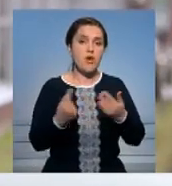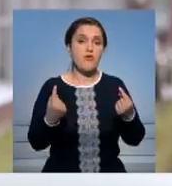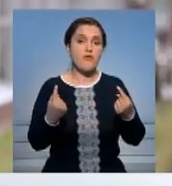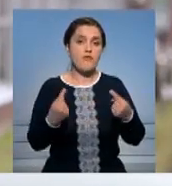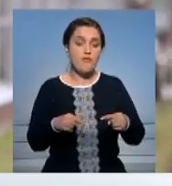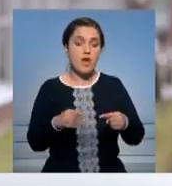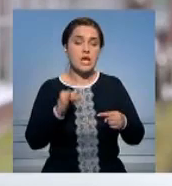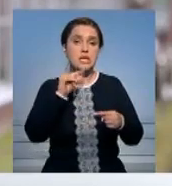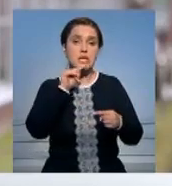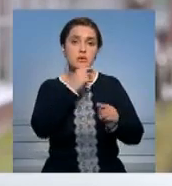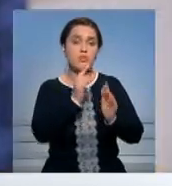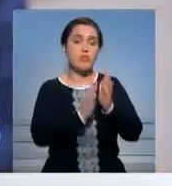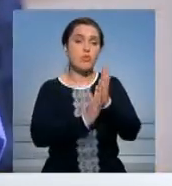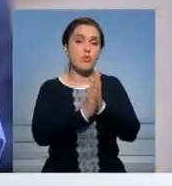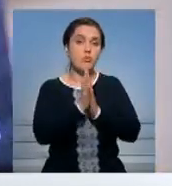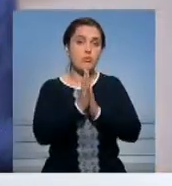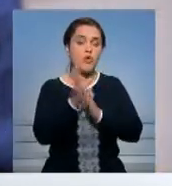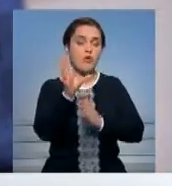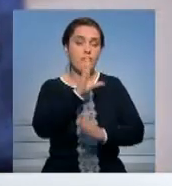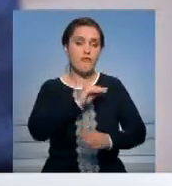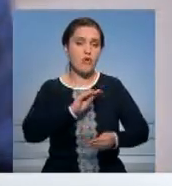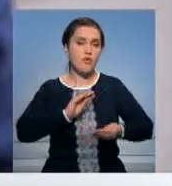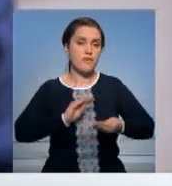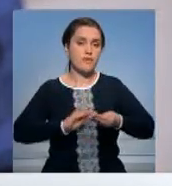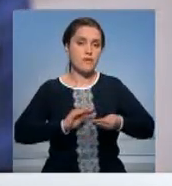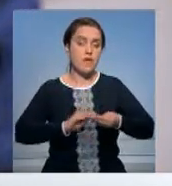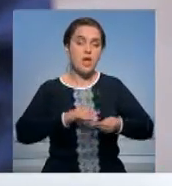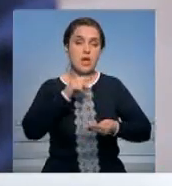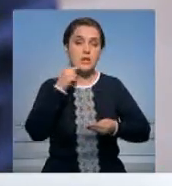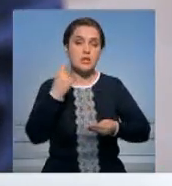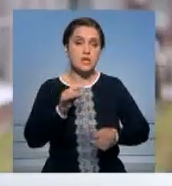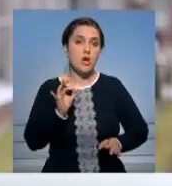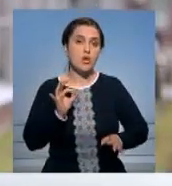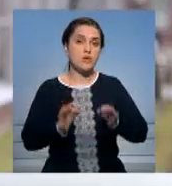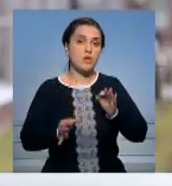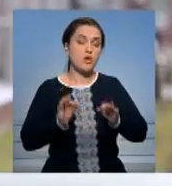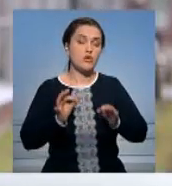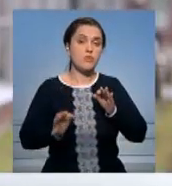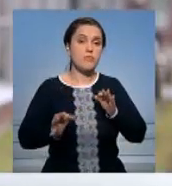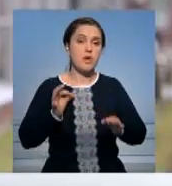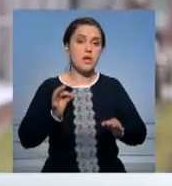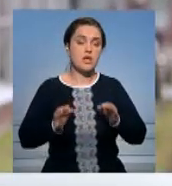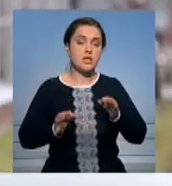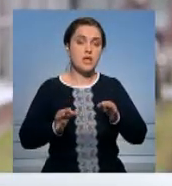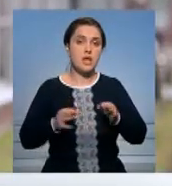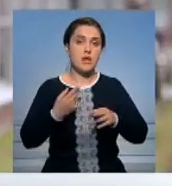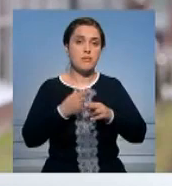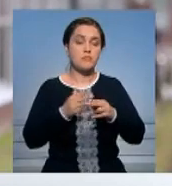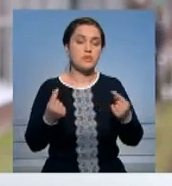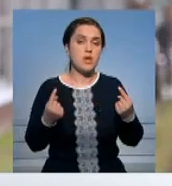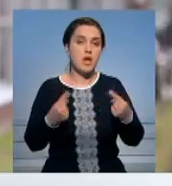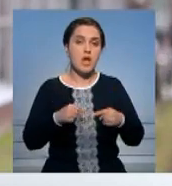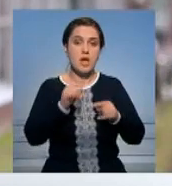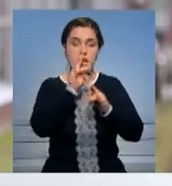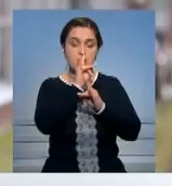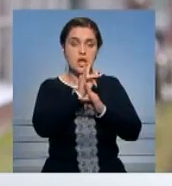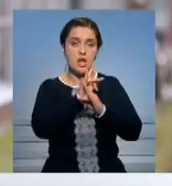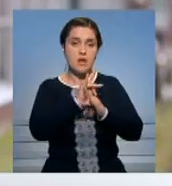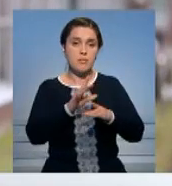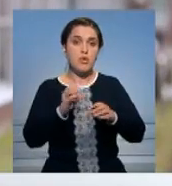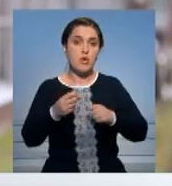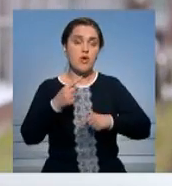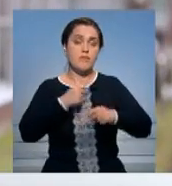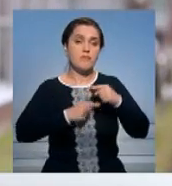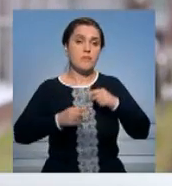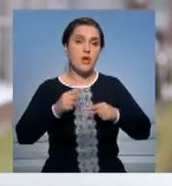роста, спрос населения и так далее. Нет причин для того, чтобы стоимость акций была в долгосрочной перспективе понижена. Я думаю, что просто они вернутся